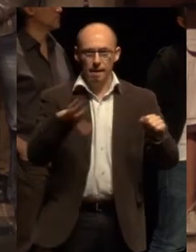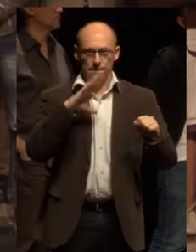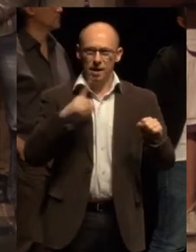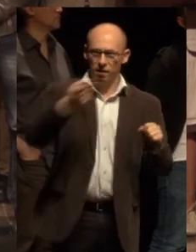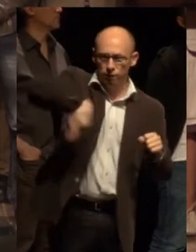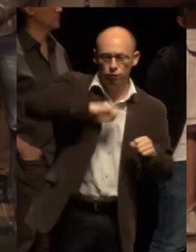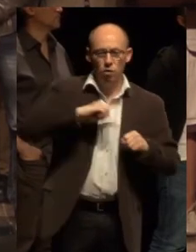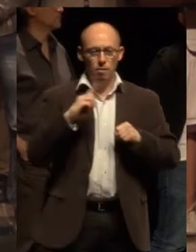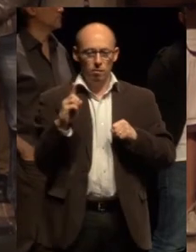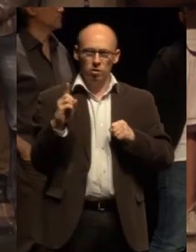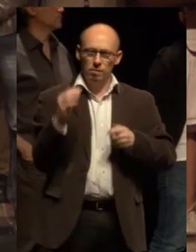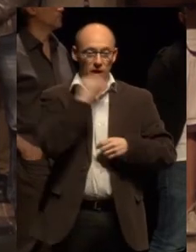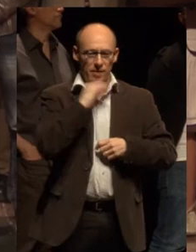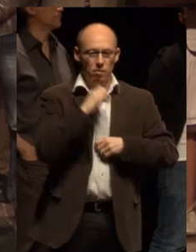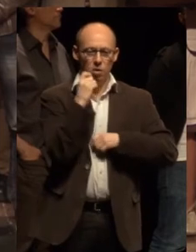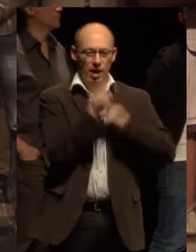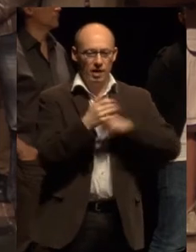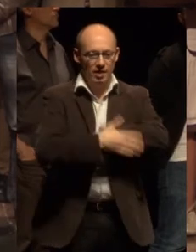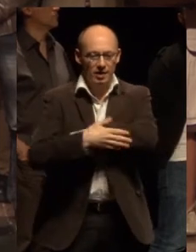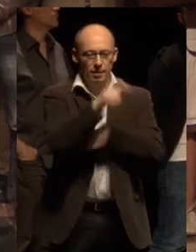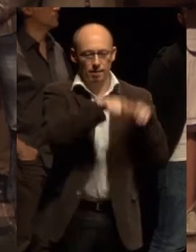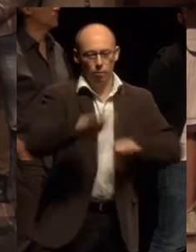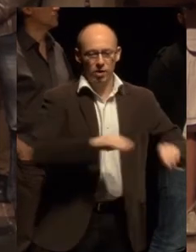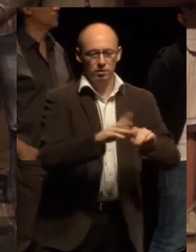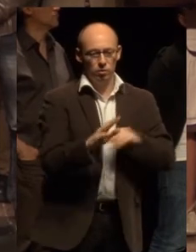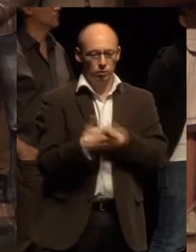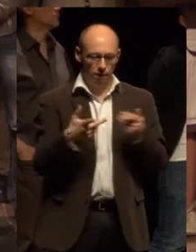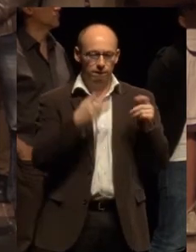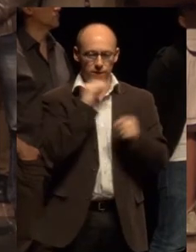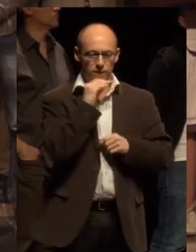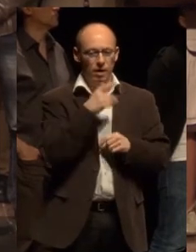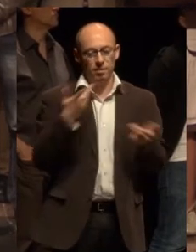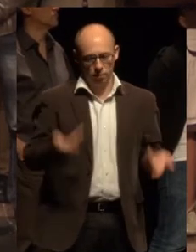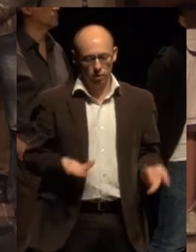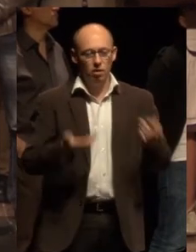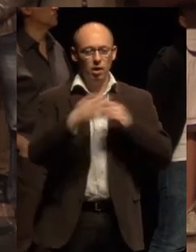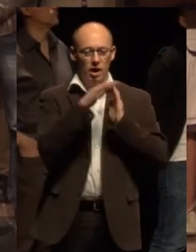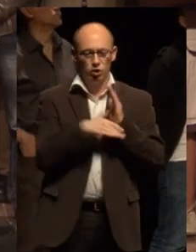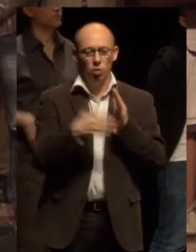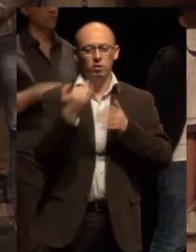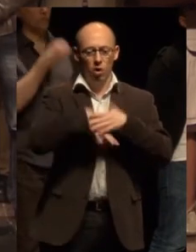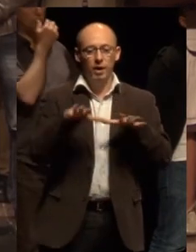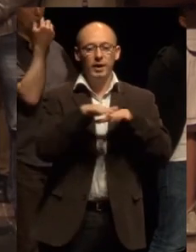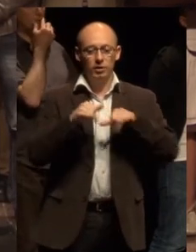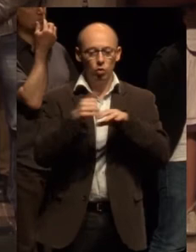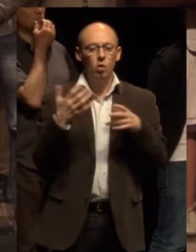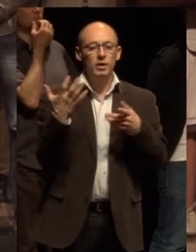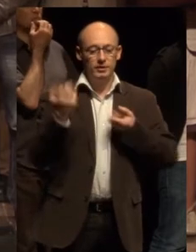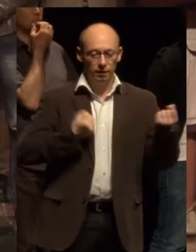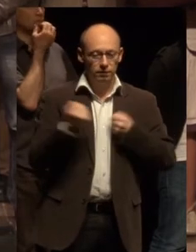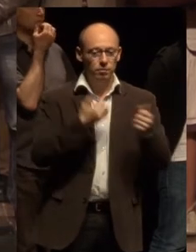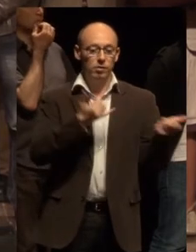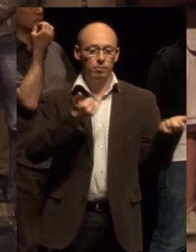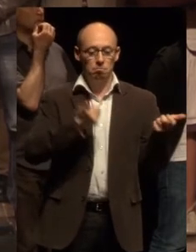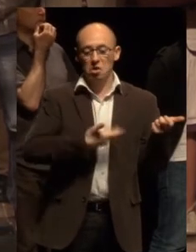service de la population rapidement. Les adjoints de la majorité vont organiser des réunions de service dans les prochains jours, dans